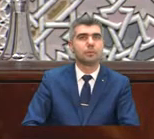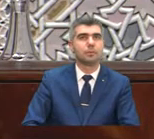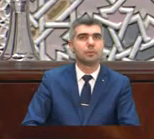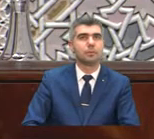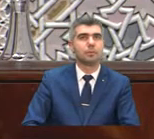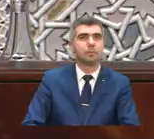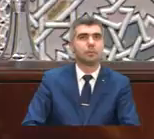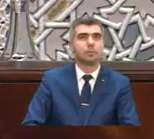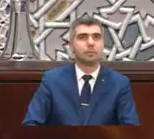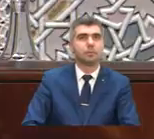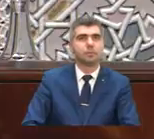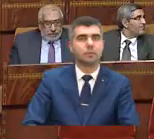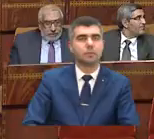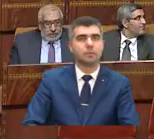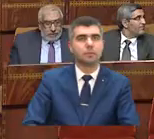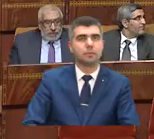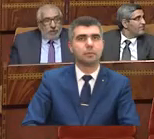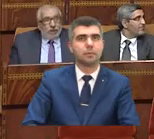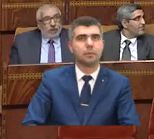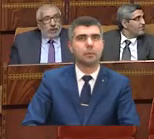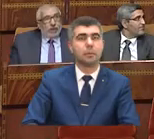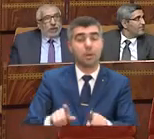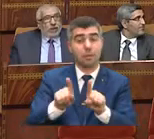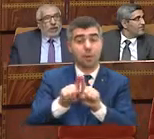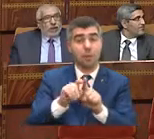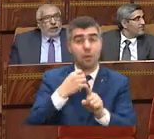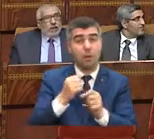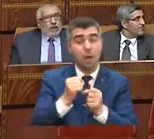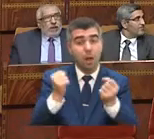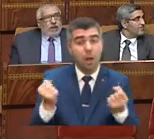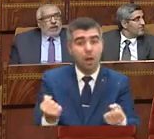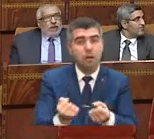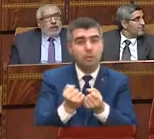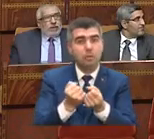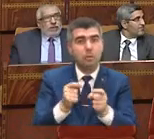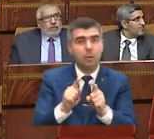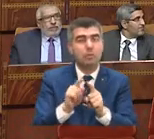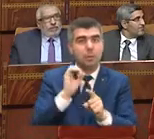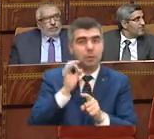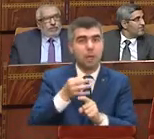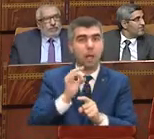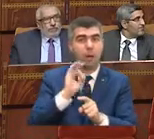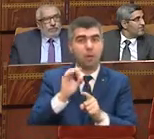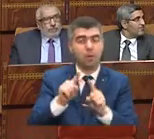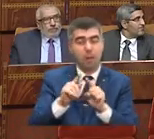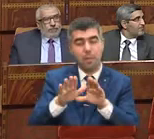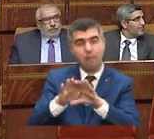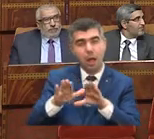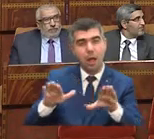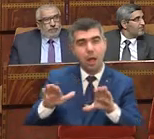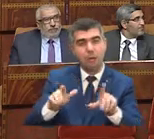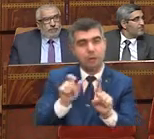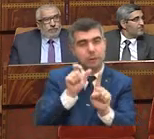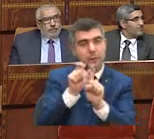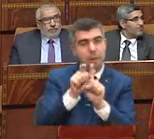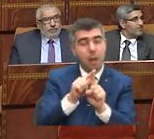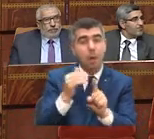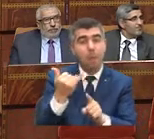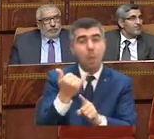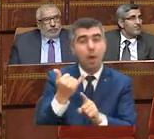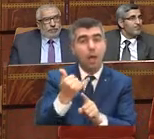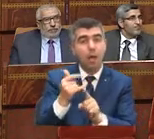نعم، تأهيل هذا النوع من العقار مهم جدا، ولكن الأهم منه هو تأمين الحقوق،